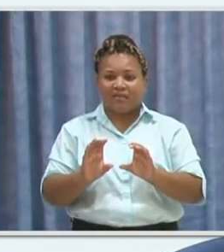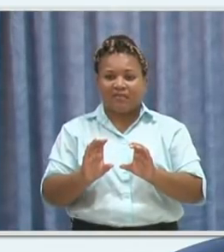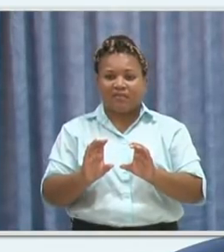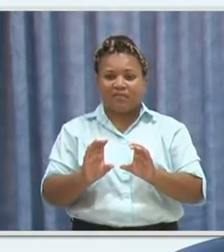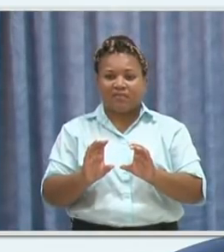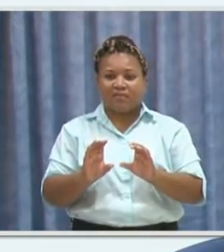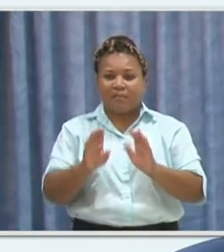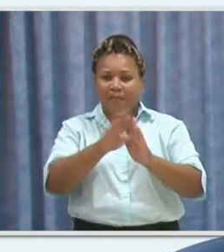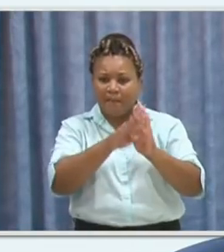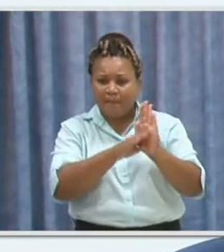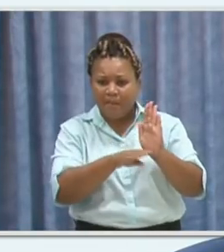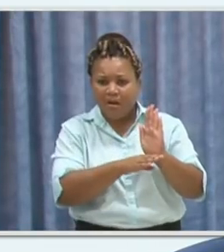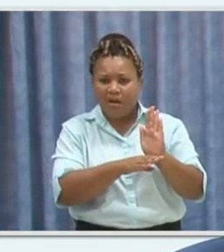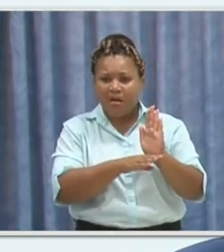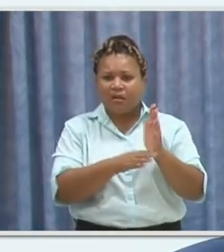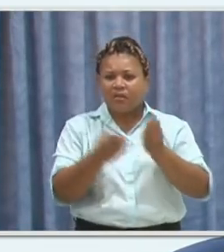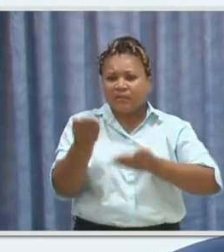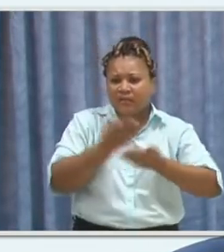ou de quarantaine.